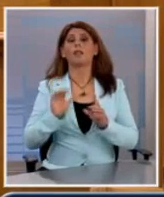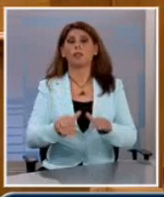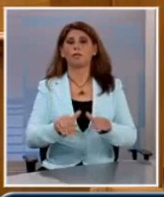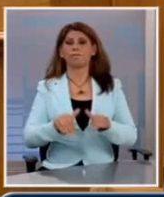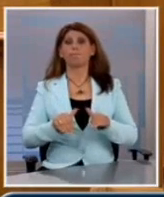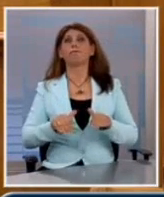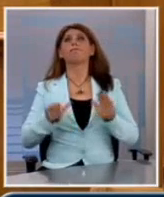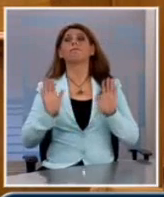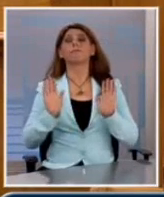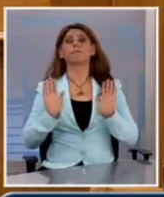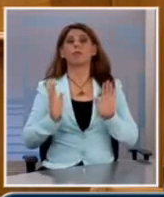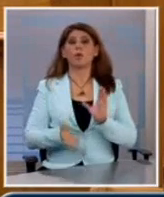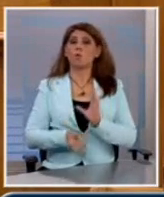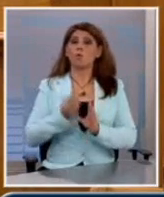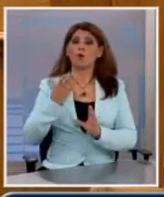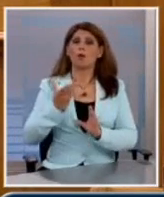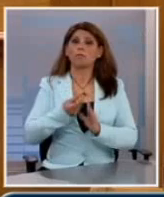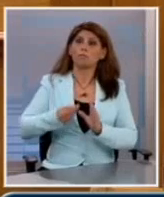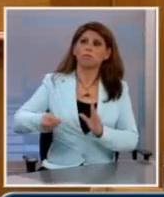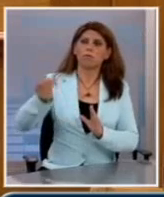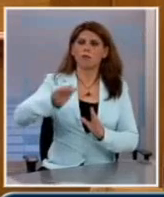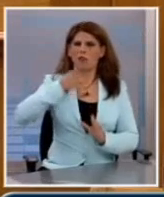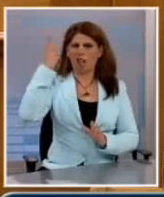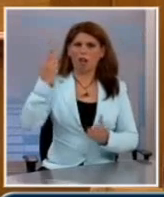υποχωρήσουμε σε νέες παράλογες απαιτήσεις.